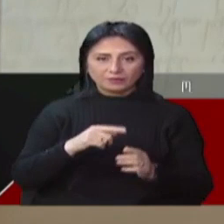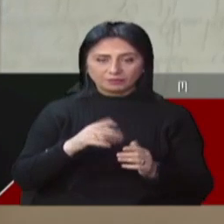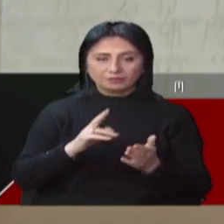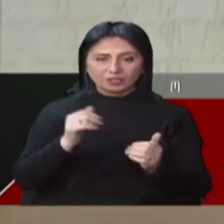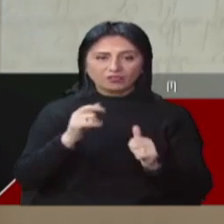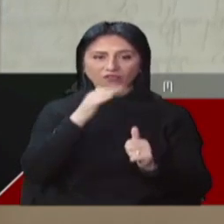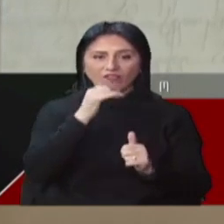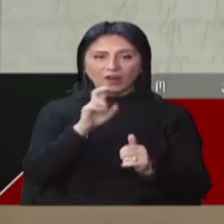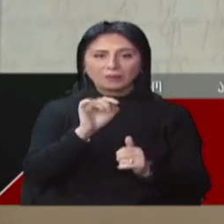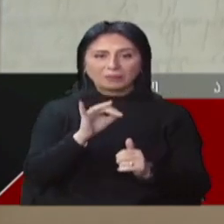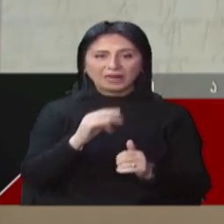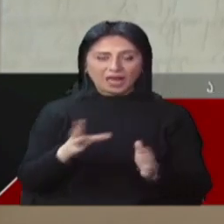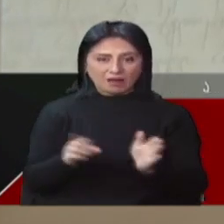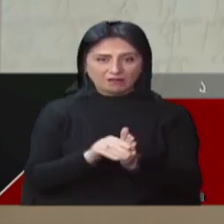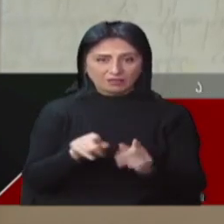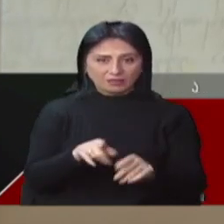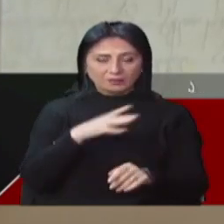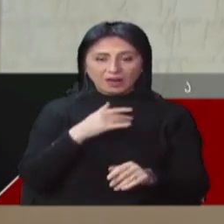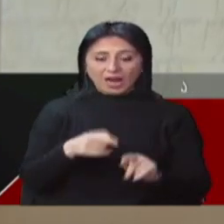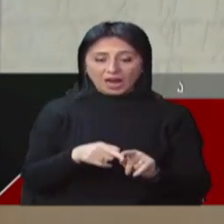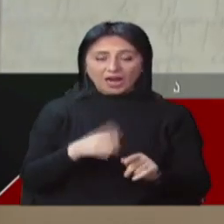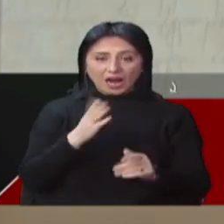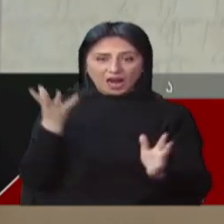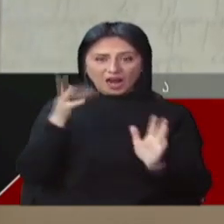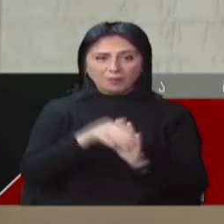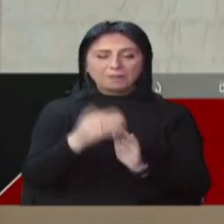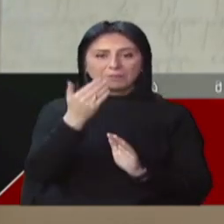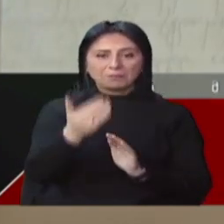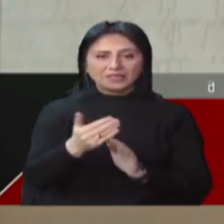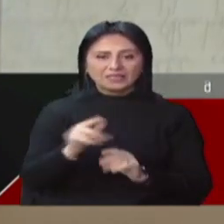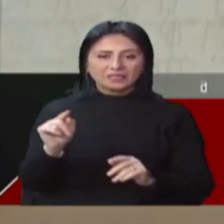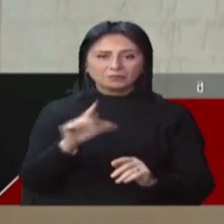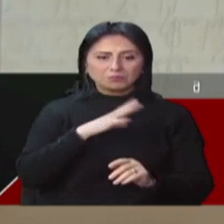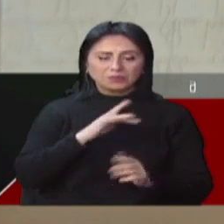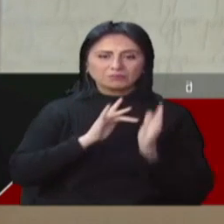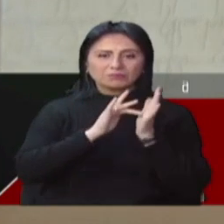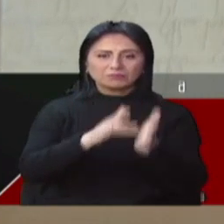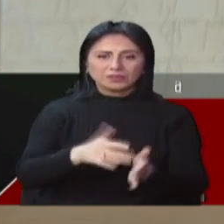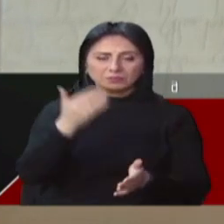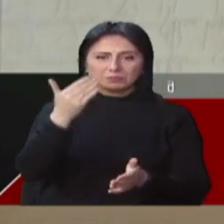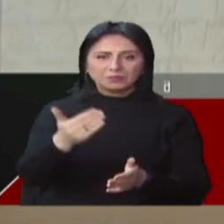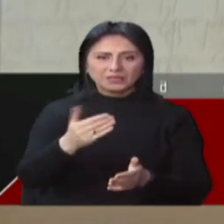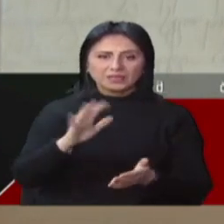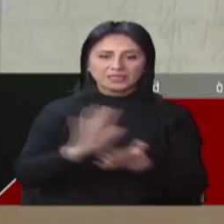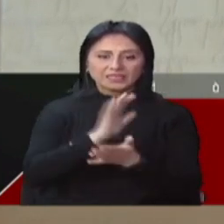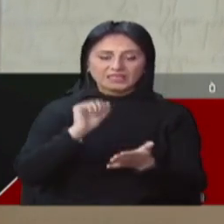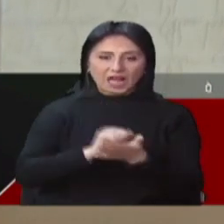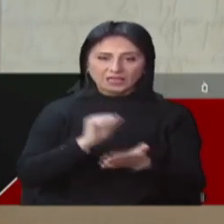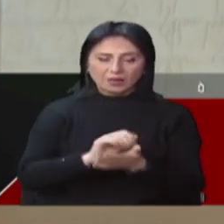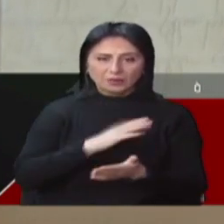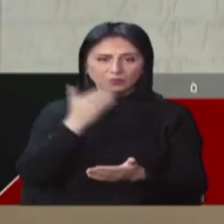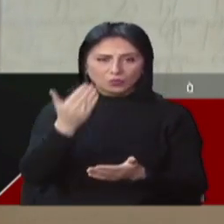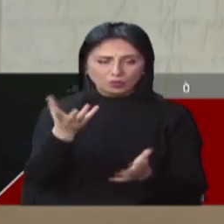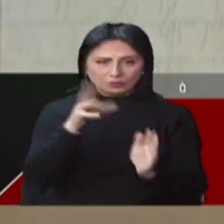იშვიათობა იყო დღემდე. აქ არის დამოყრილი მისი ექსპედიციების მასალები, მისი სტატიები,